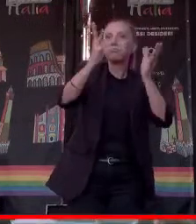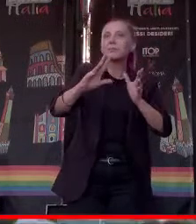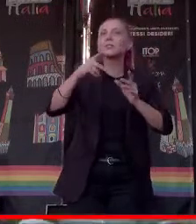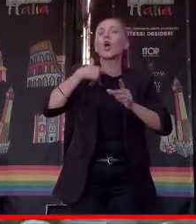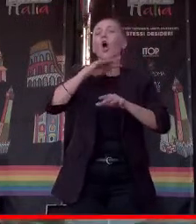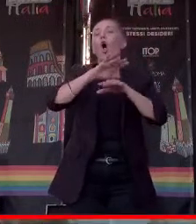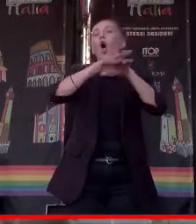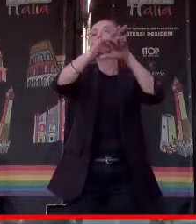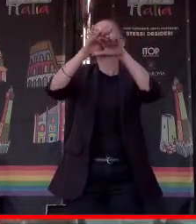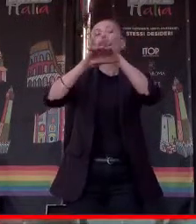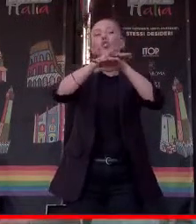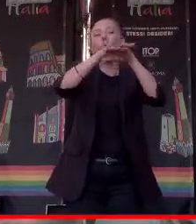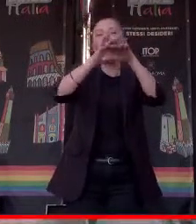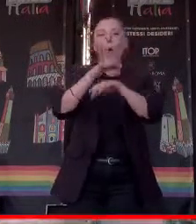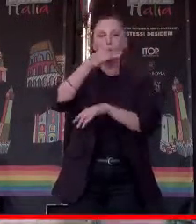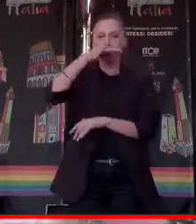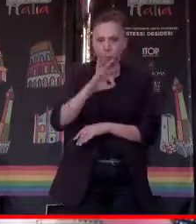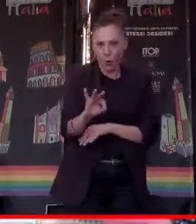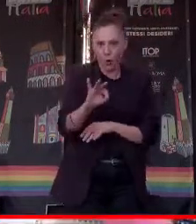da là,